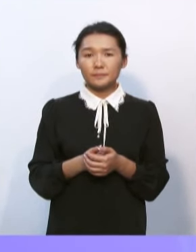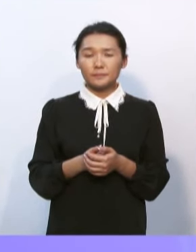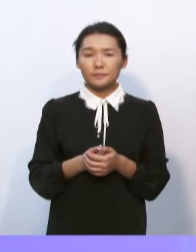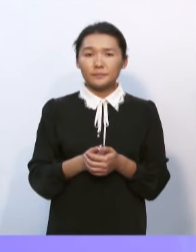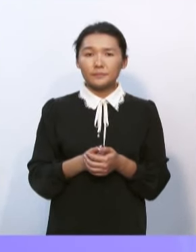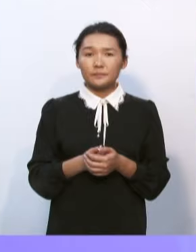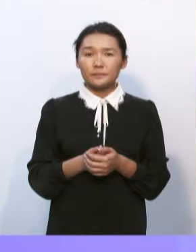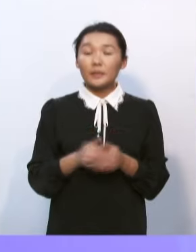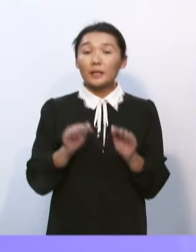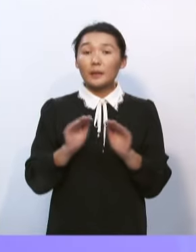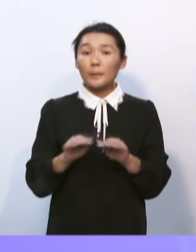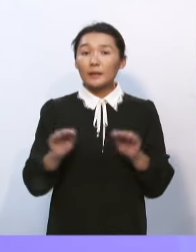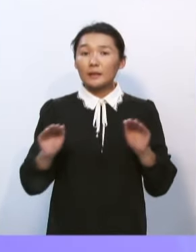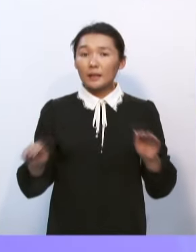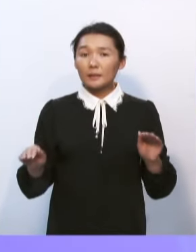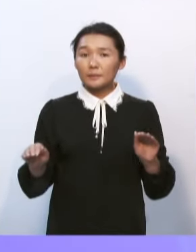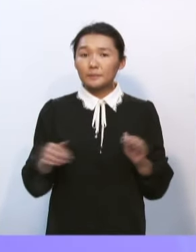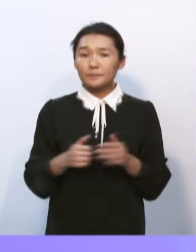Кана балдар,